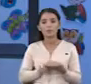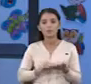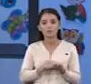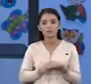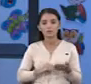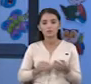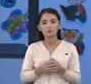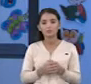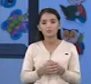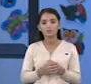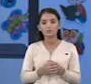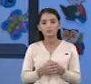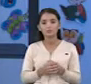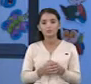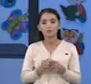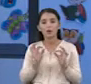Повторите.